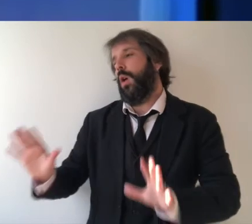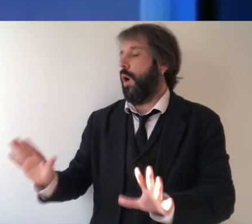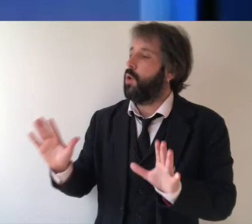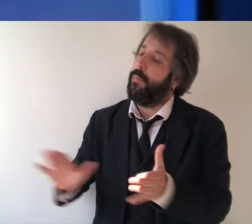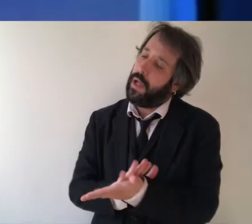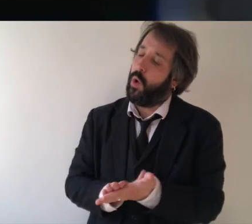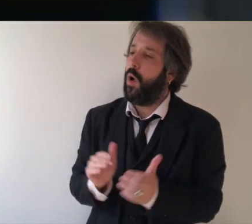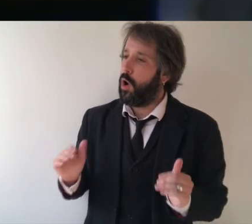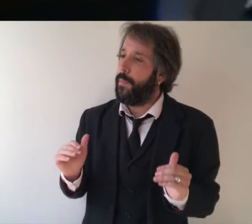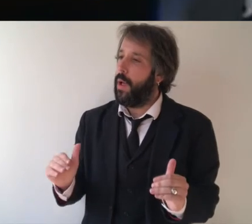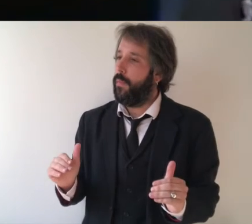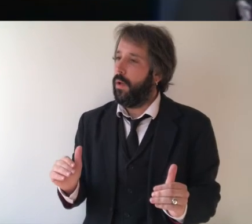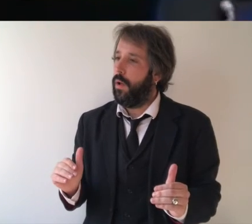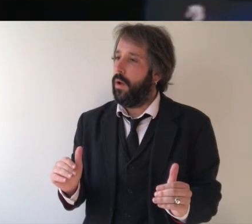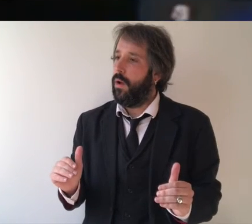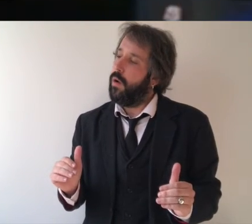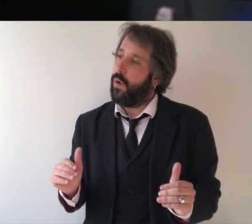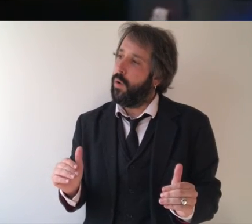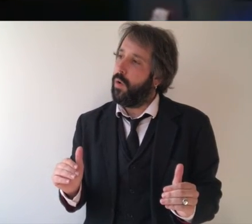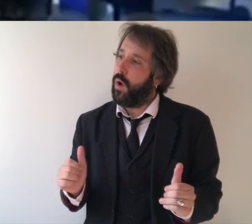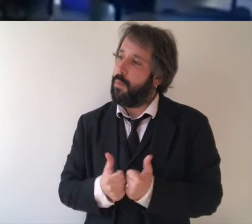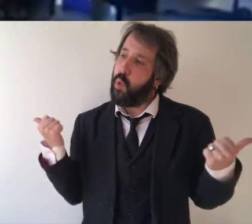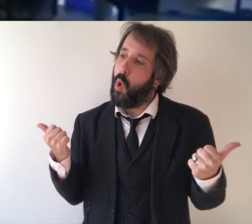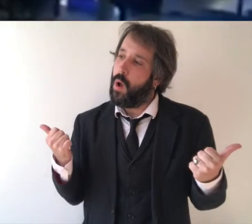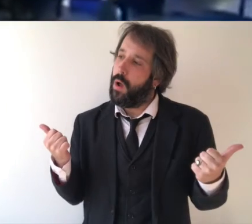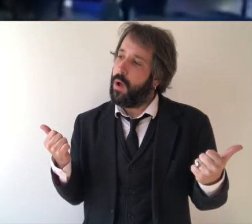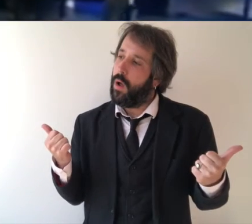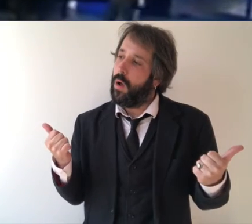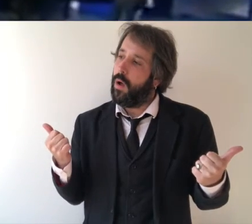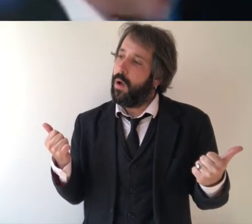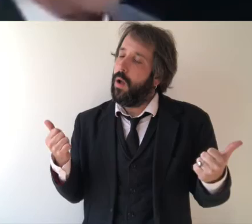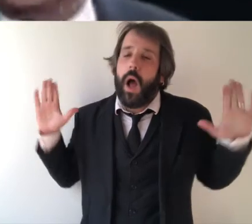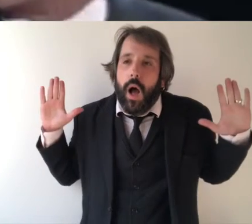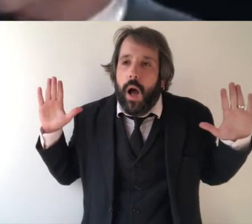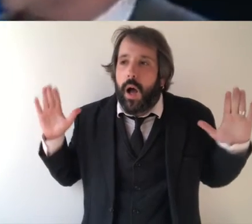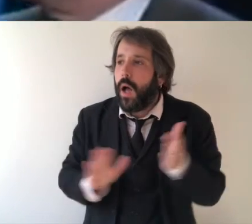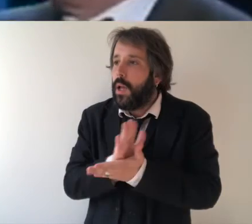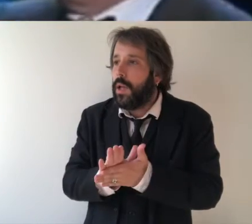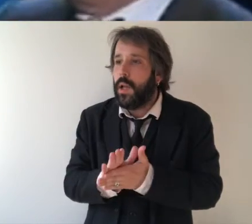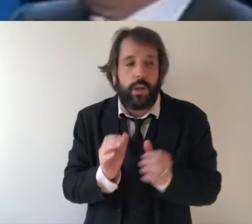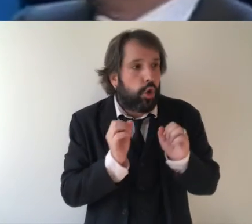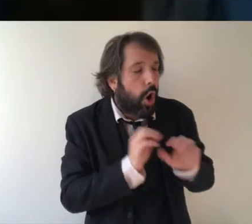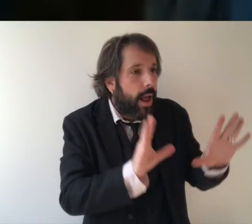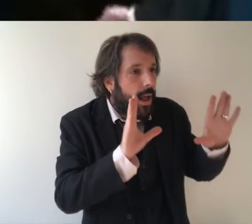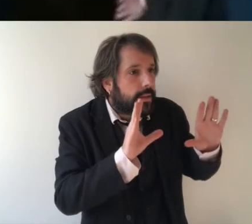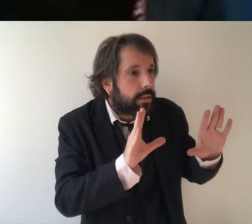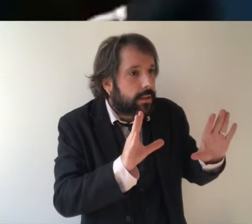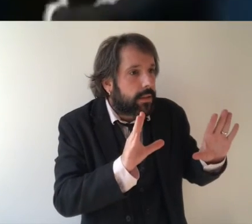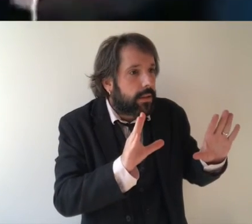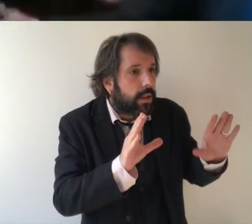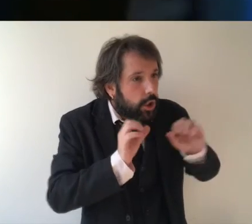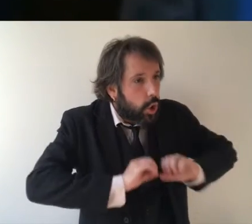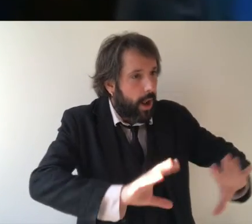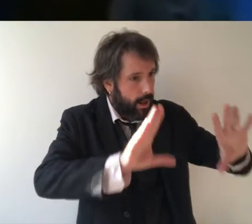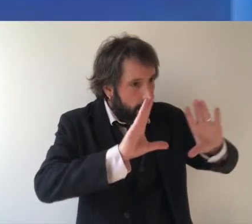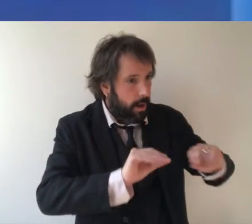Excuse-moi. Attends, là t'es quand même passé d'un extrême dans l'autre. Quoi? T'es passé d'un extrême dans l'autre, alors là... Je te laisse la On est place passé de de la hurler sur